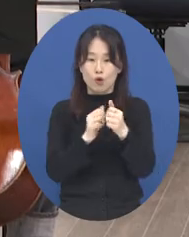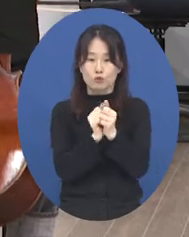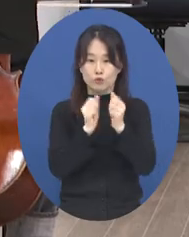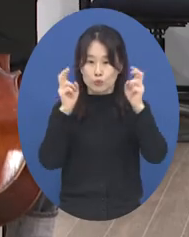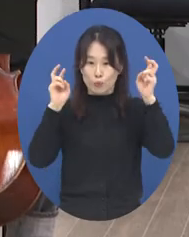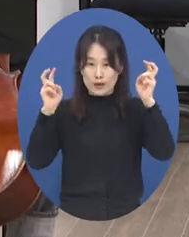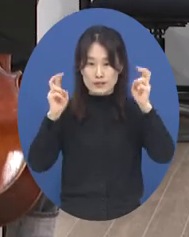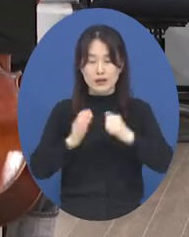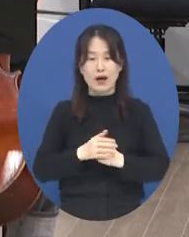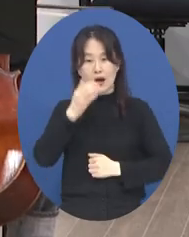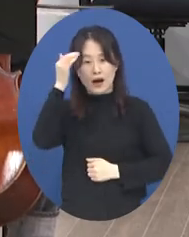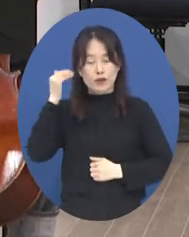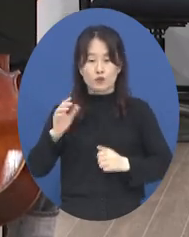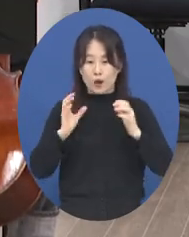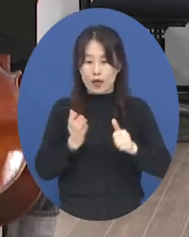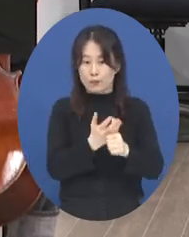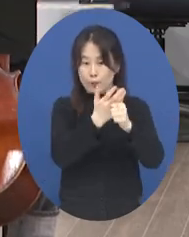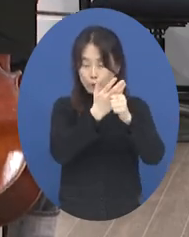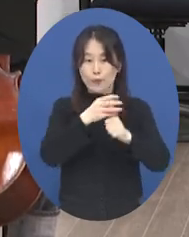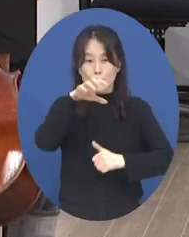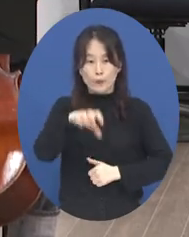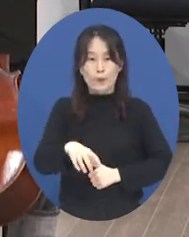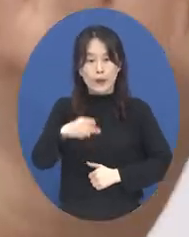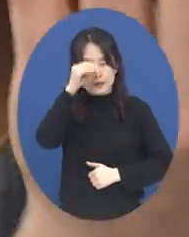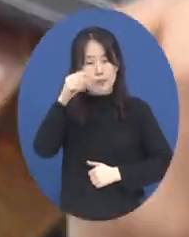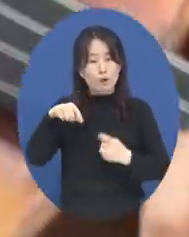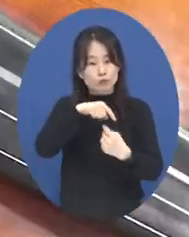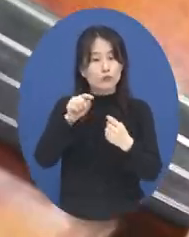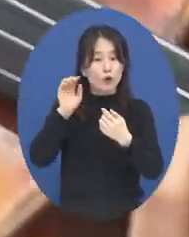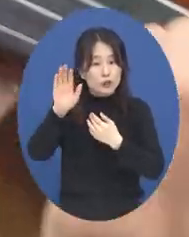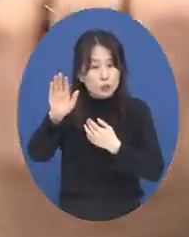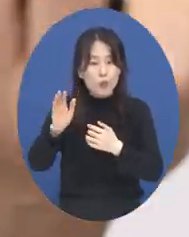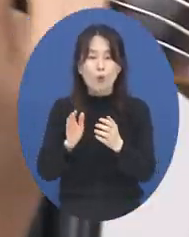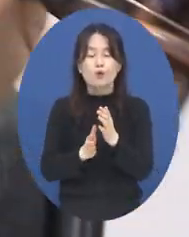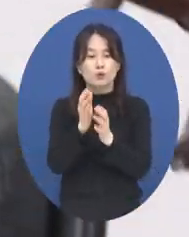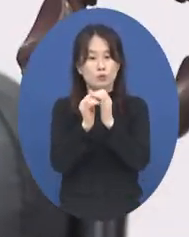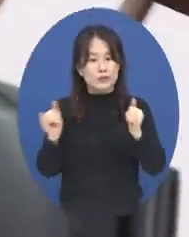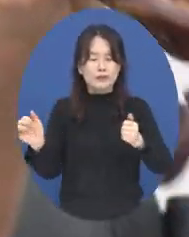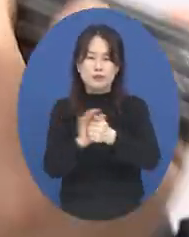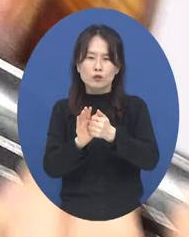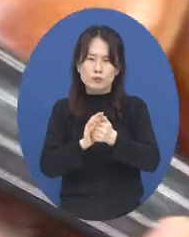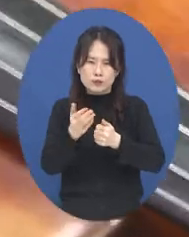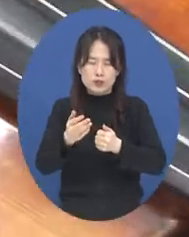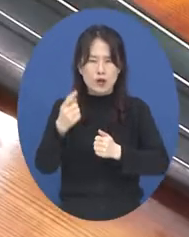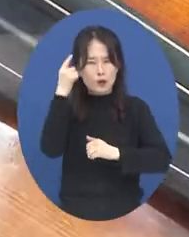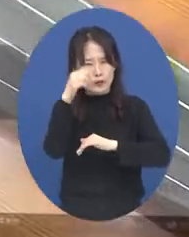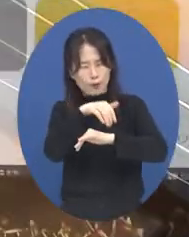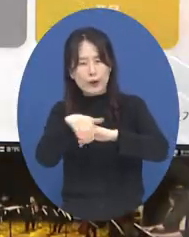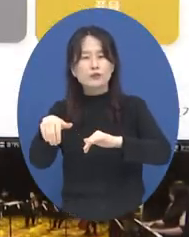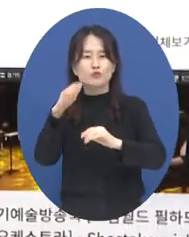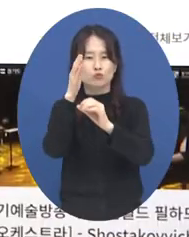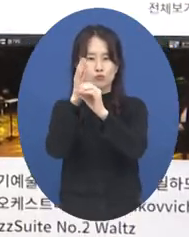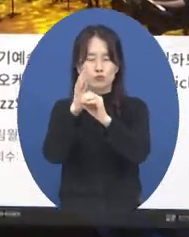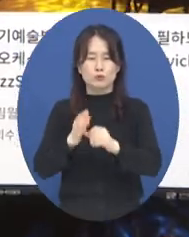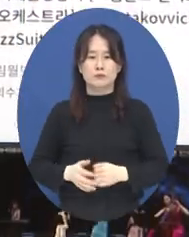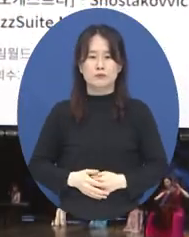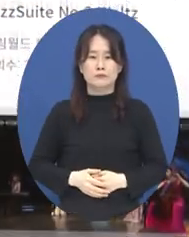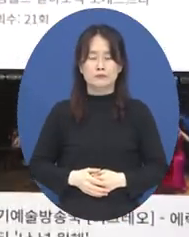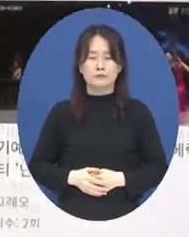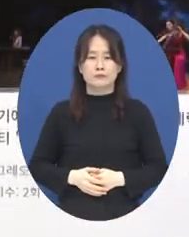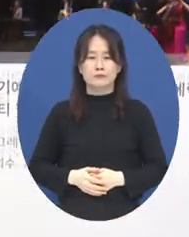한국보육진흥원 들 대상으로 시범 운영 왔고 앞으로도 문에게 서비스할 수 있도록 검토할 계획 경제 이슈